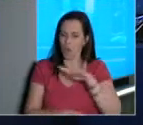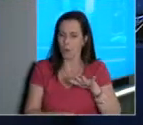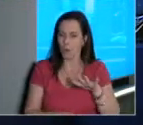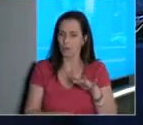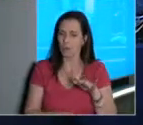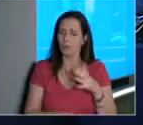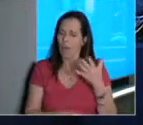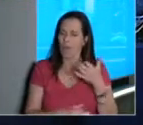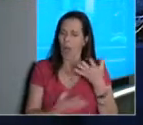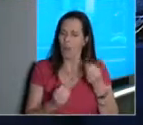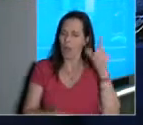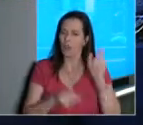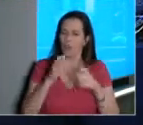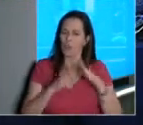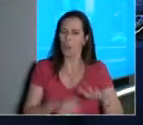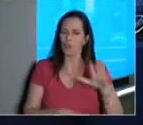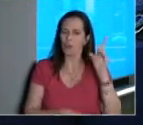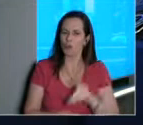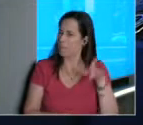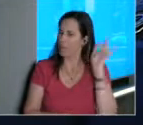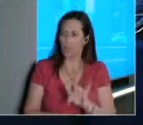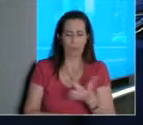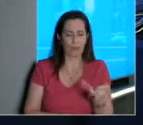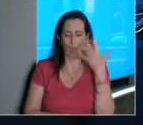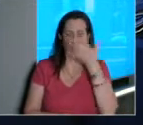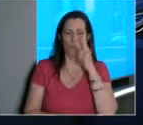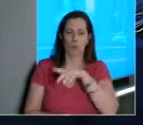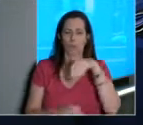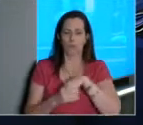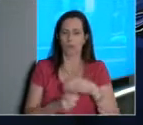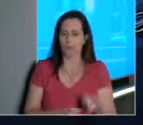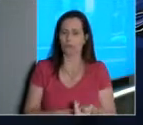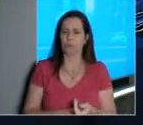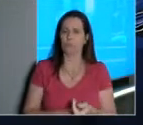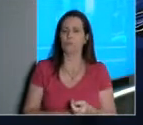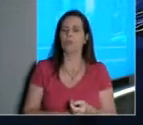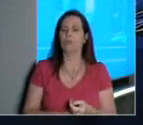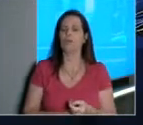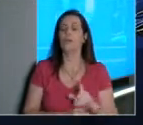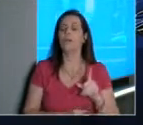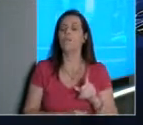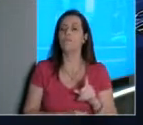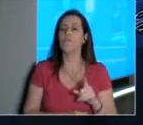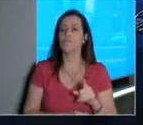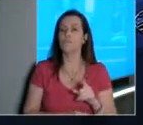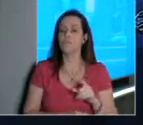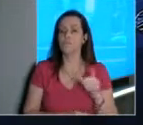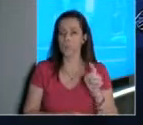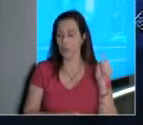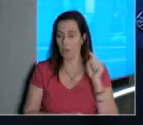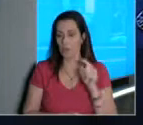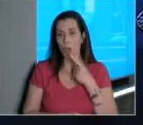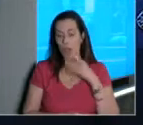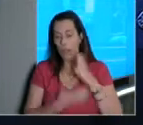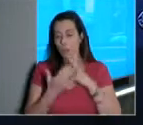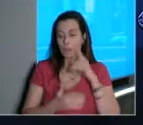מרבית, אבל חלקים גדולים בתושבי השכונה בדרום תל אביב מתנגדים להימצאותם של העובדים הזרים שהמסתננים שמה, ועוד אחרים שמגיעים ממקומות אחרים